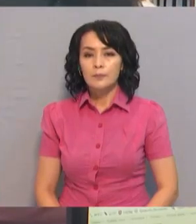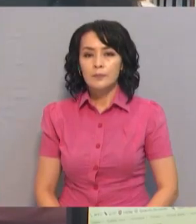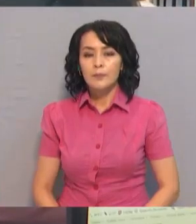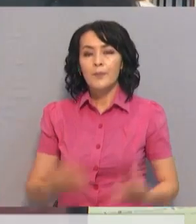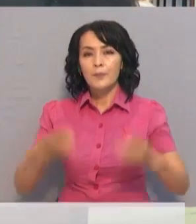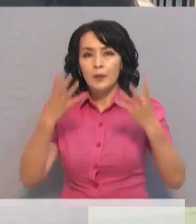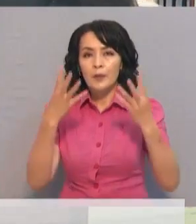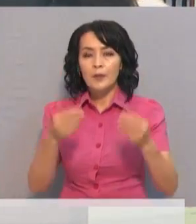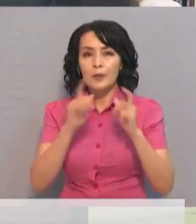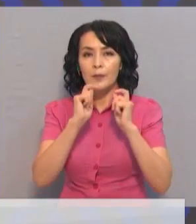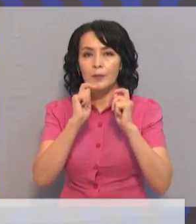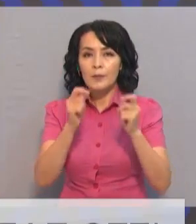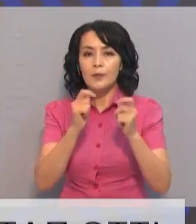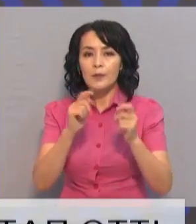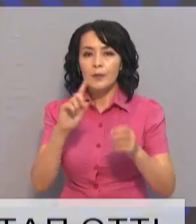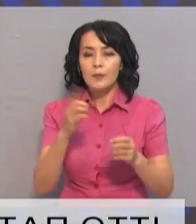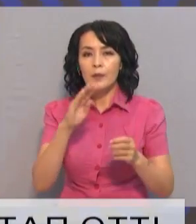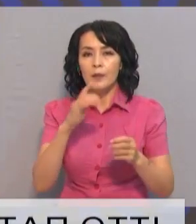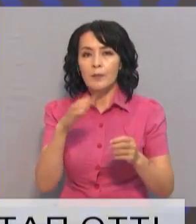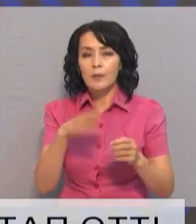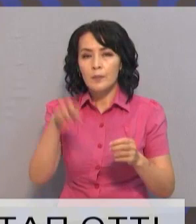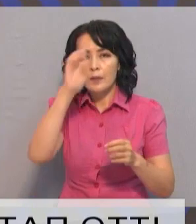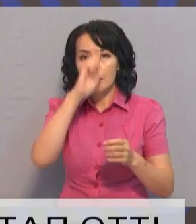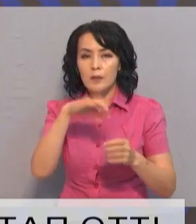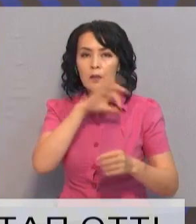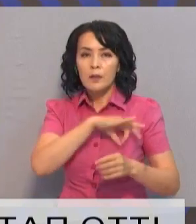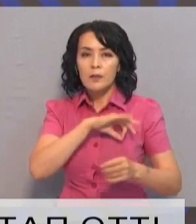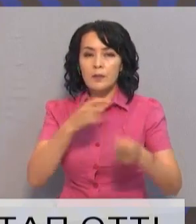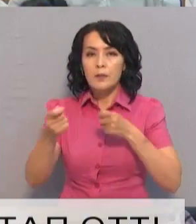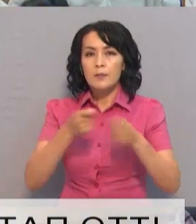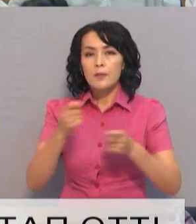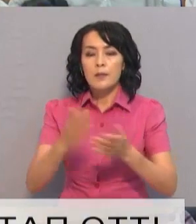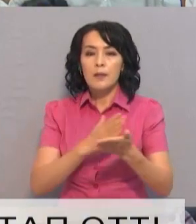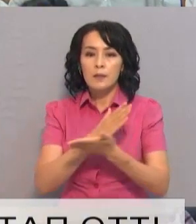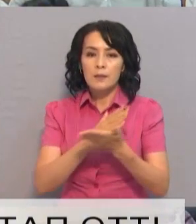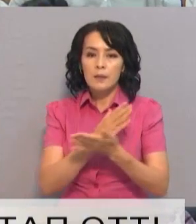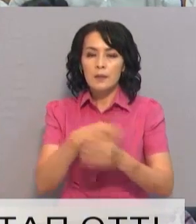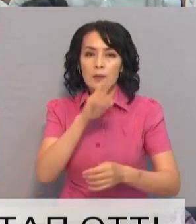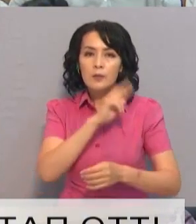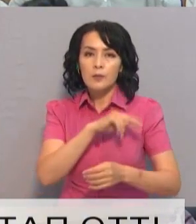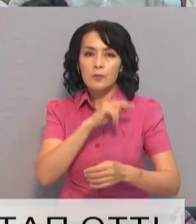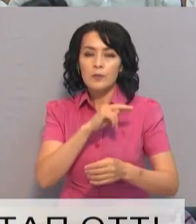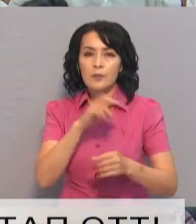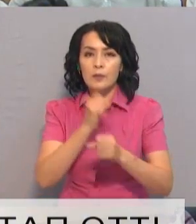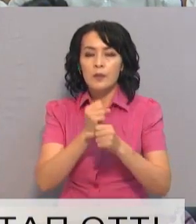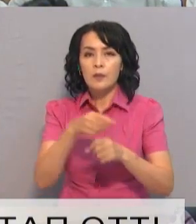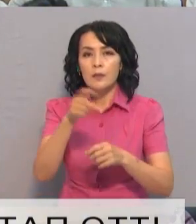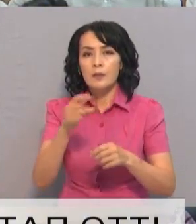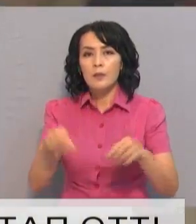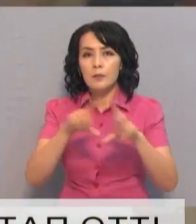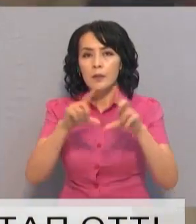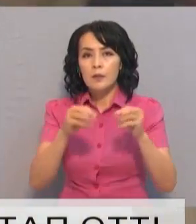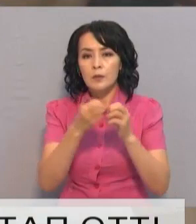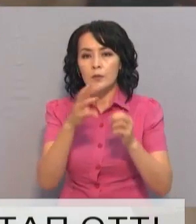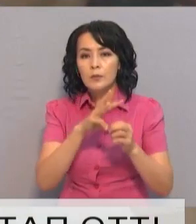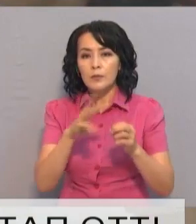Мереке күнде марапатқа бөлінгендердің бірі Әл-Фараби аудандық мемлекеттік кірістер басқармасының қызметкерлері. Жұмыс басты азаматтар мекеменің ішінде 10